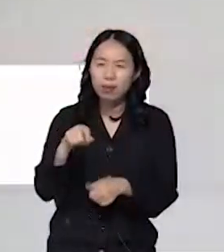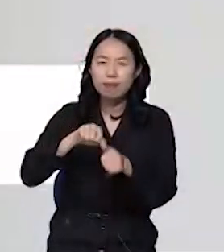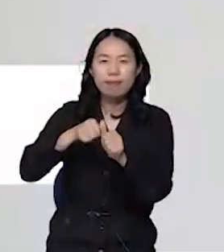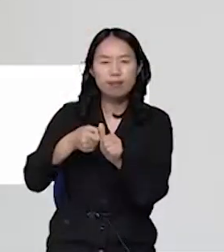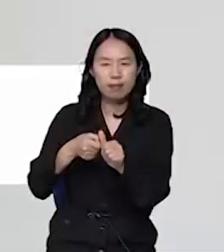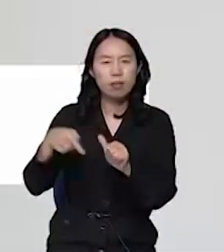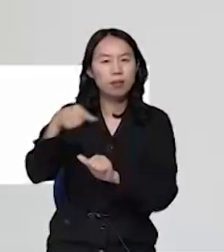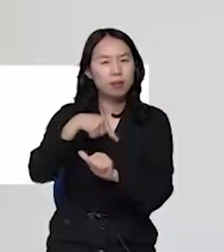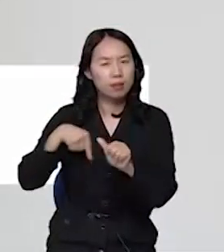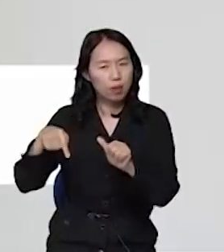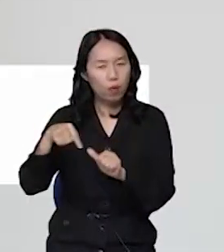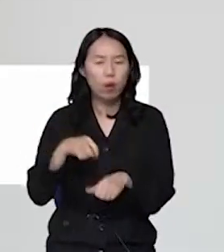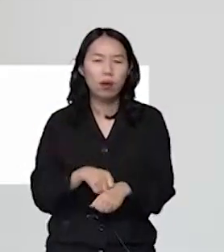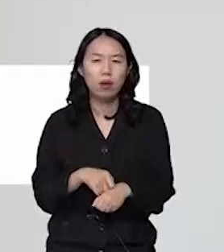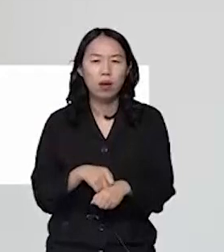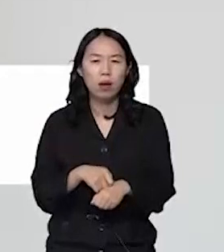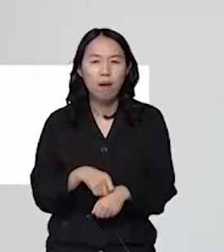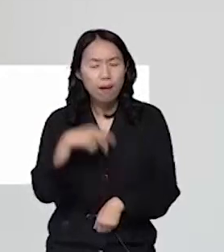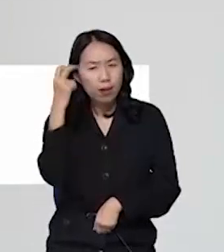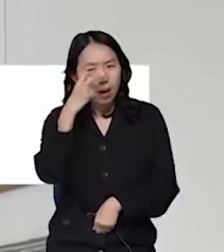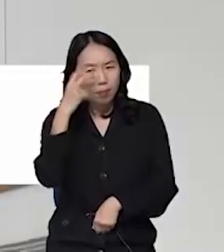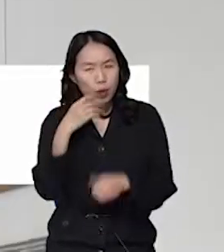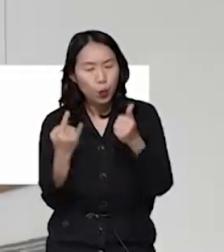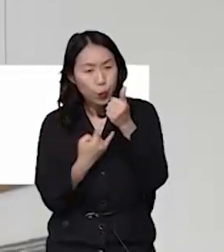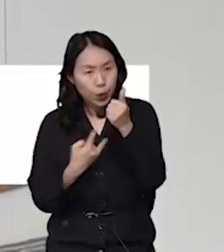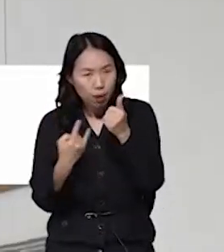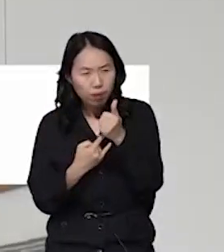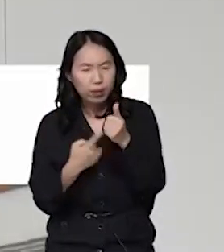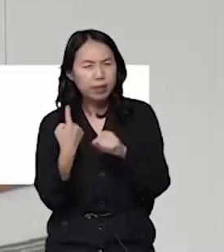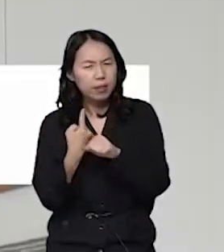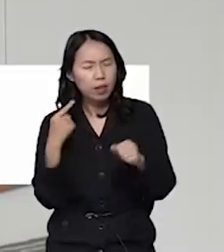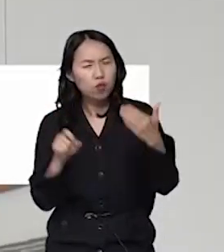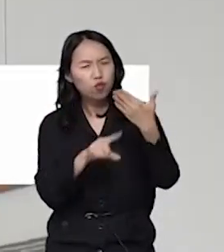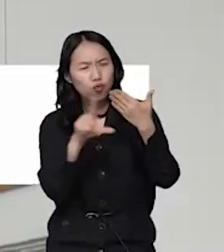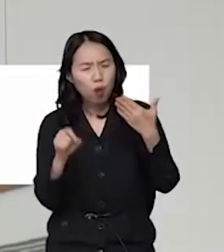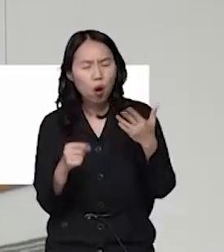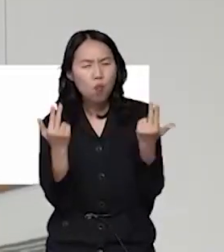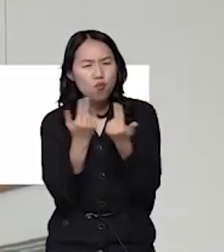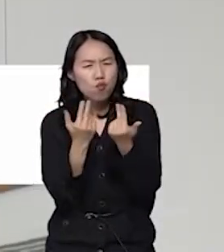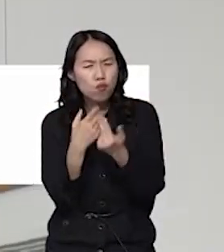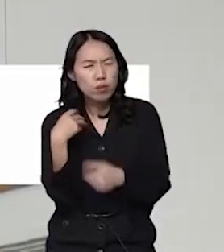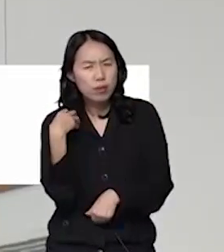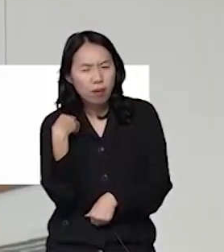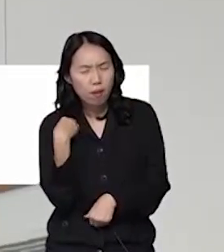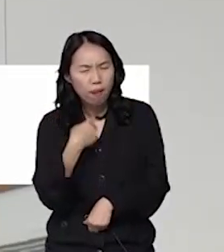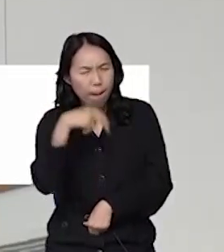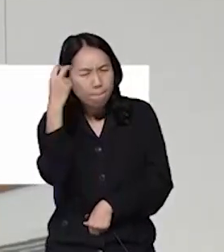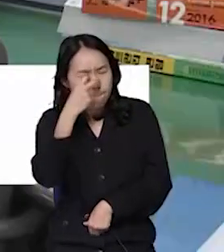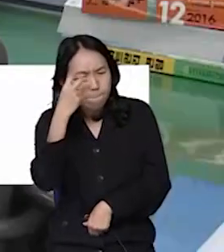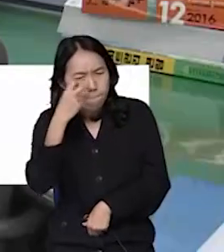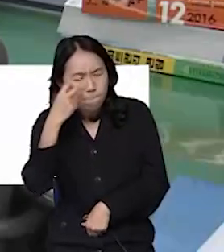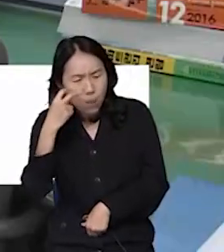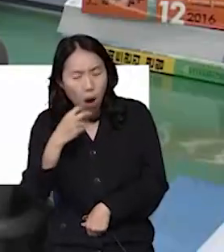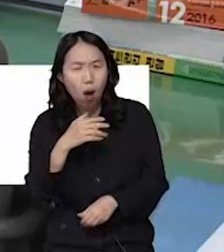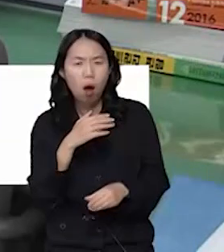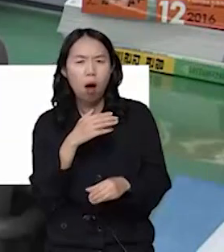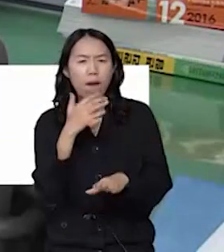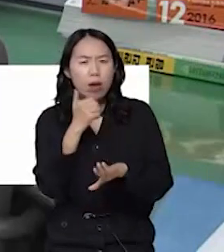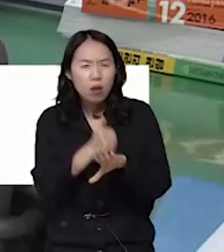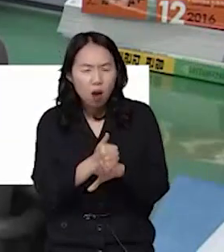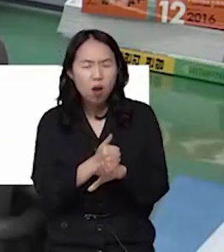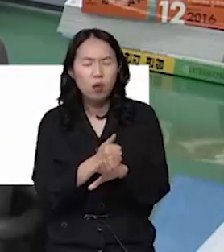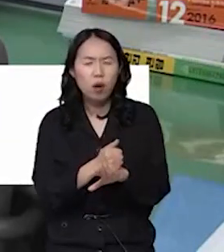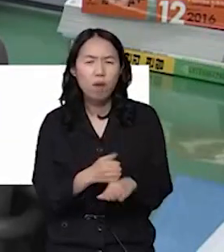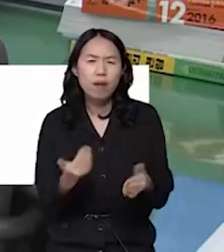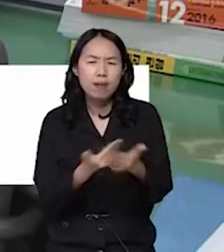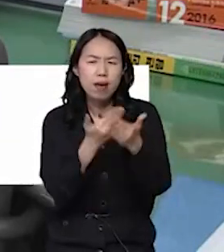놓였습니다. 광주광역시 감사위원회는 지난해 9월 광주 북구청을 대상으로 한 종합감사 결과 개발